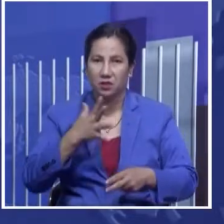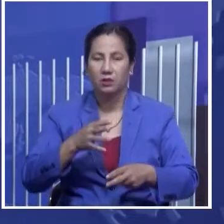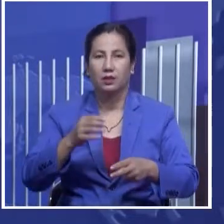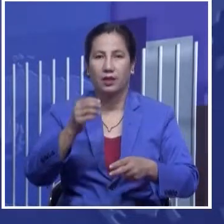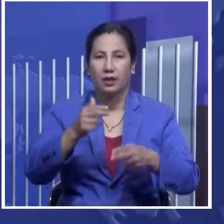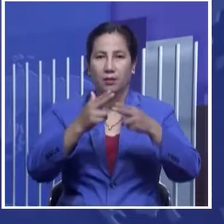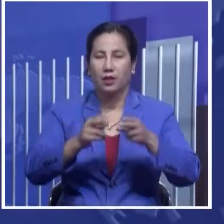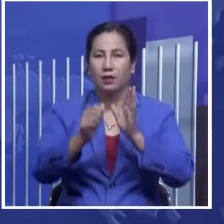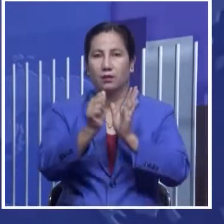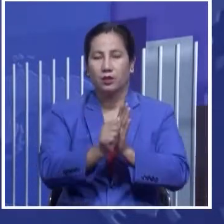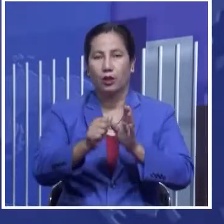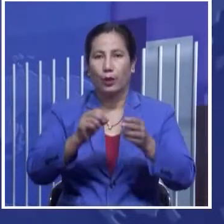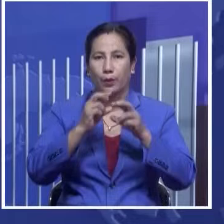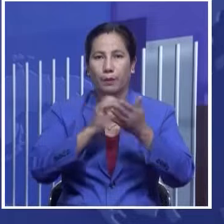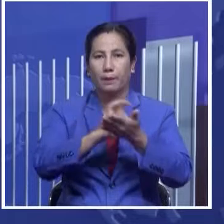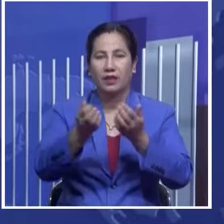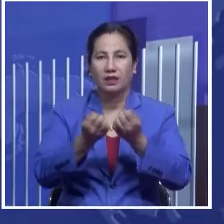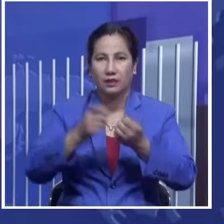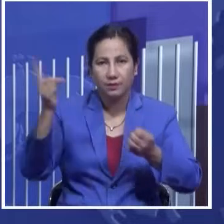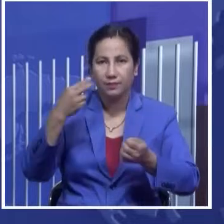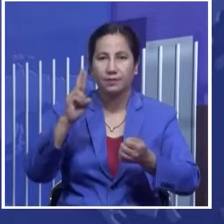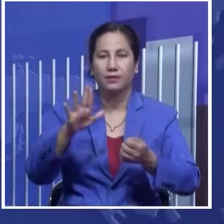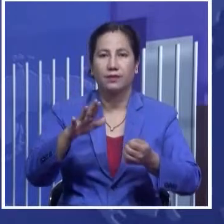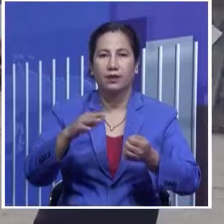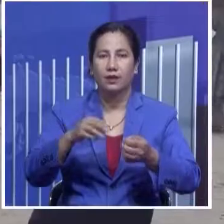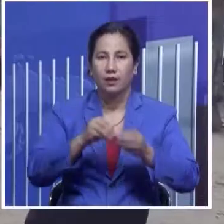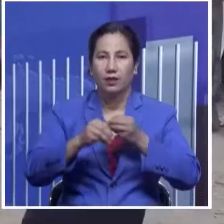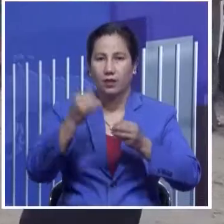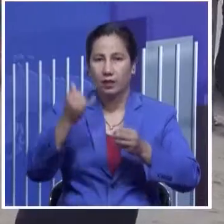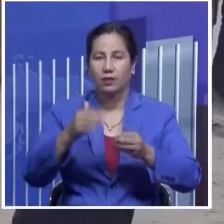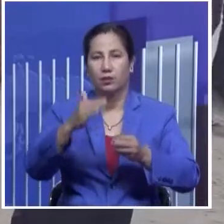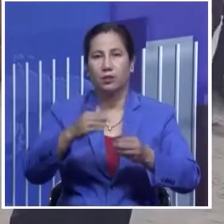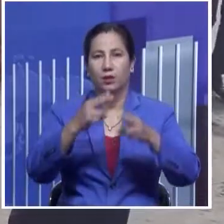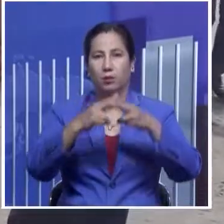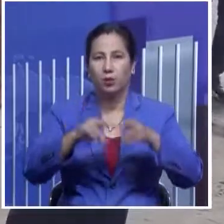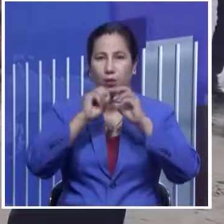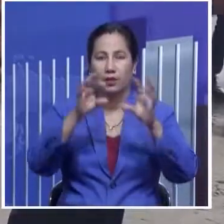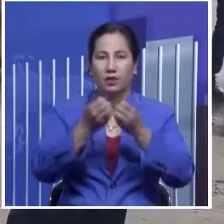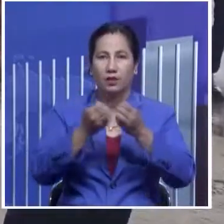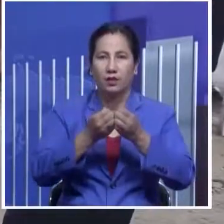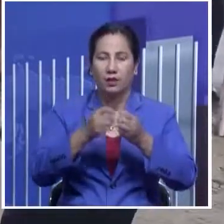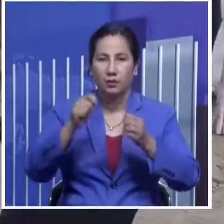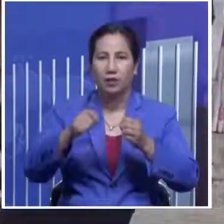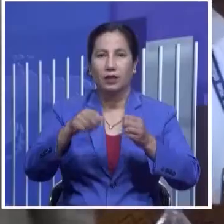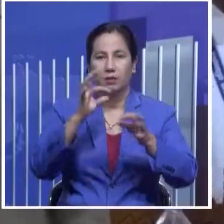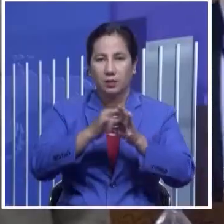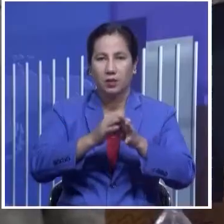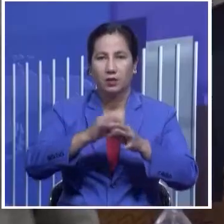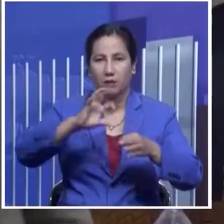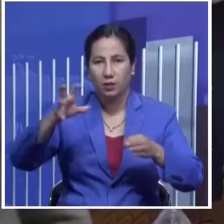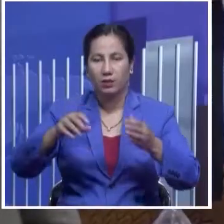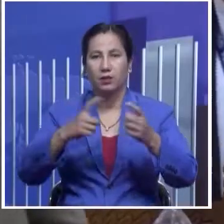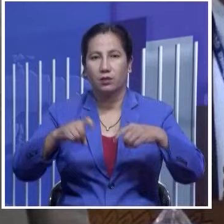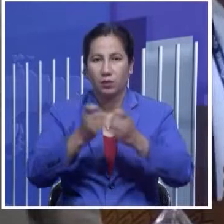आर्थिक वर्षको बजेट पारित गर्न नदिने चेतावनी दिइरहेका छन्। असार मसान्तभित्र बजेट पारित गर्नुपर्ने संवैधानिक व्यवस्था भए पनि प्रदेशसभा बैठक